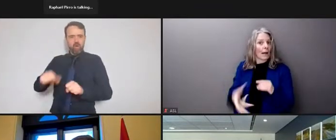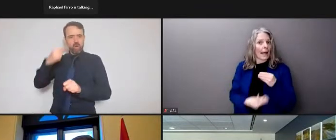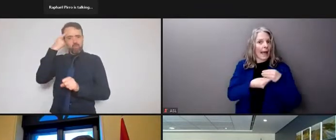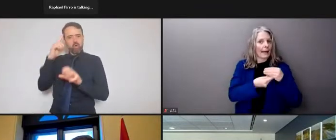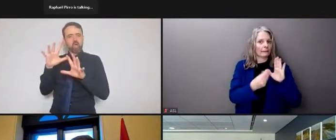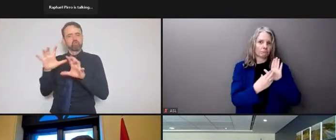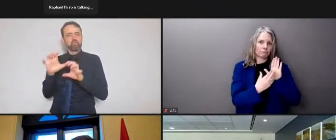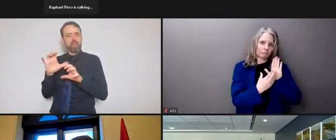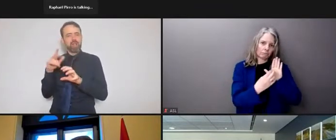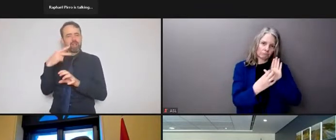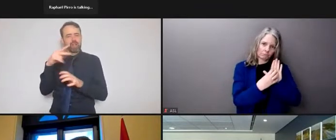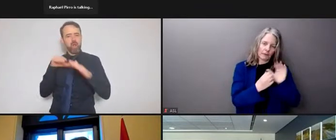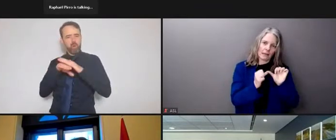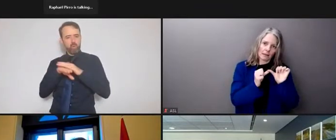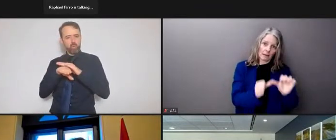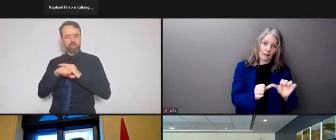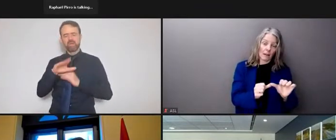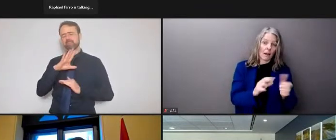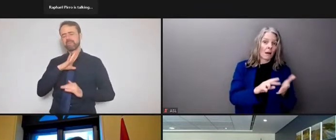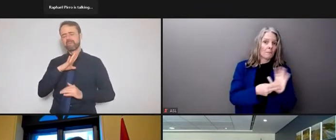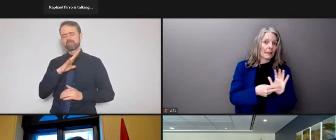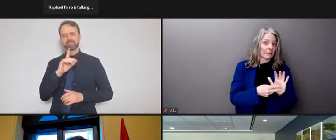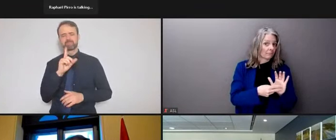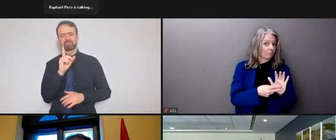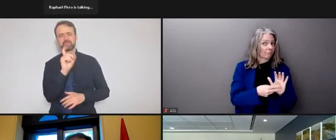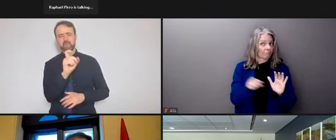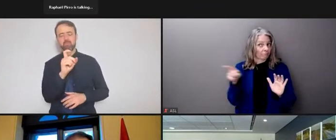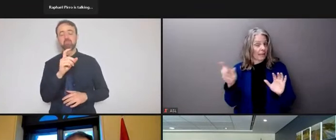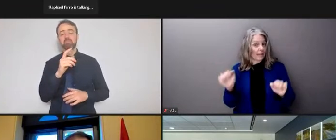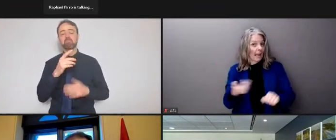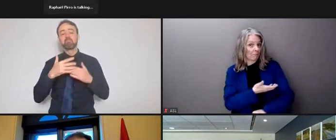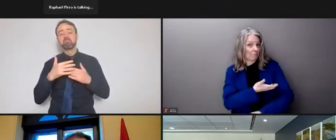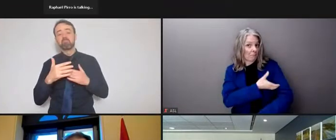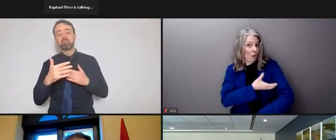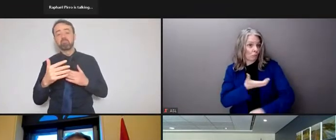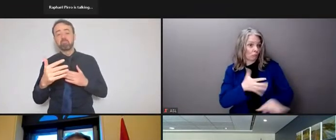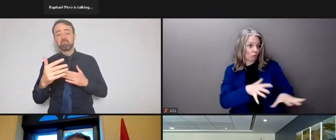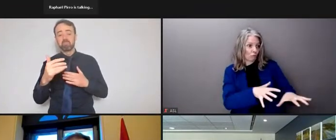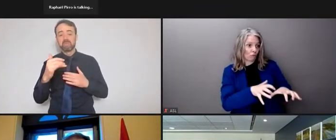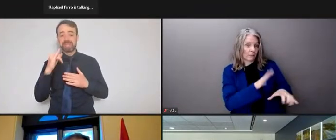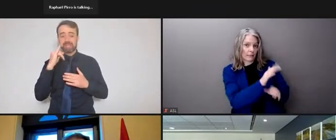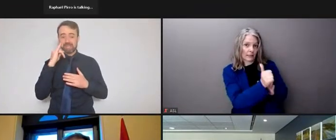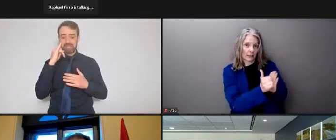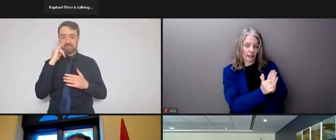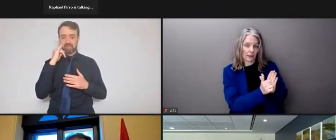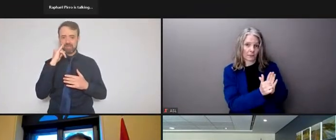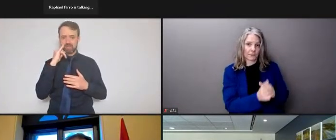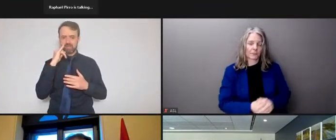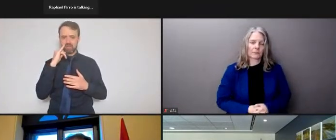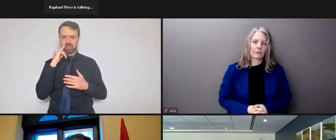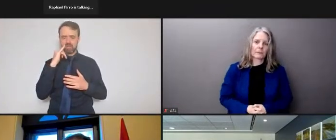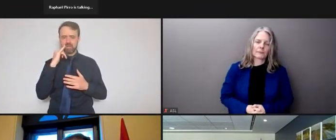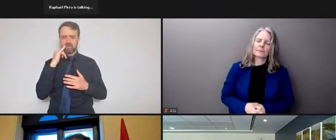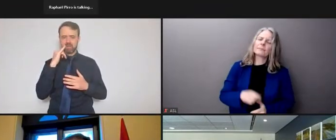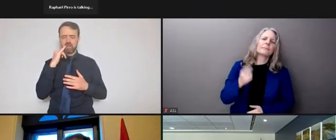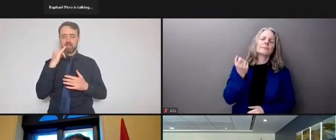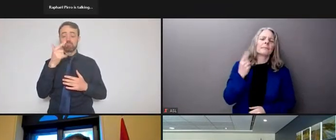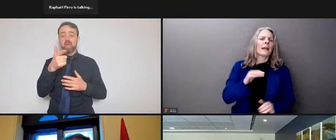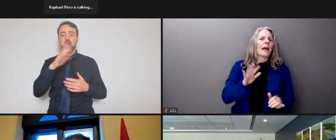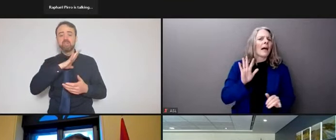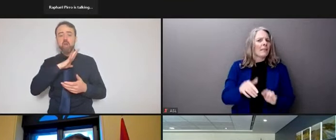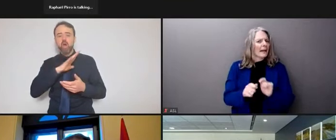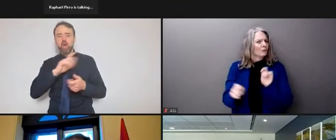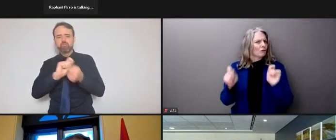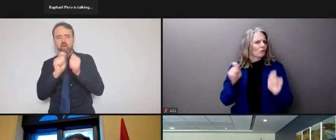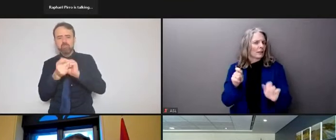je voulais juste être sûr est-ce que éventuellement s'il y a ces changements là peut-être que c'est pas pour geler des comptes nécessairement mais il